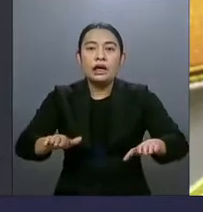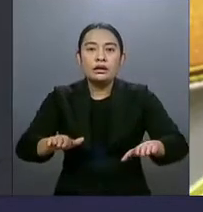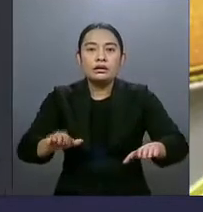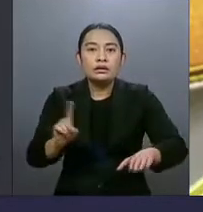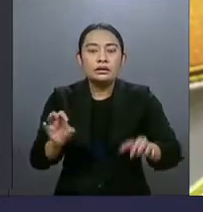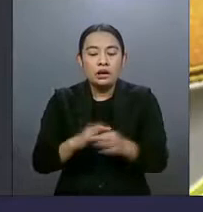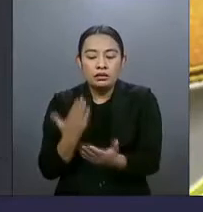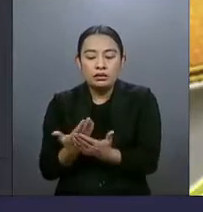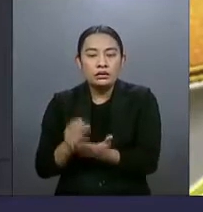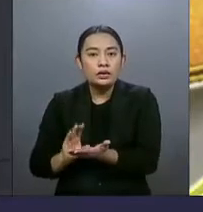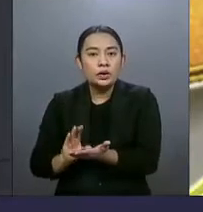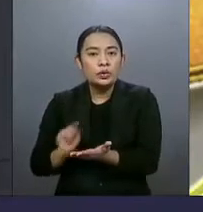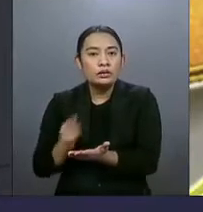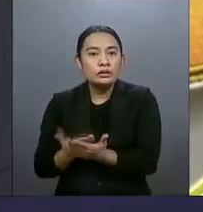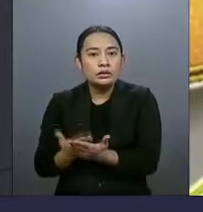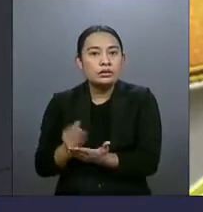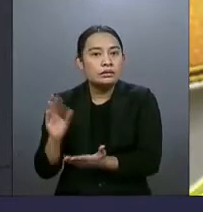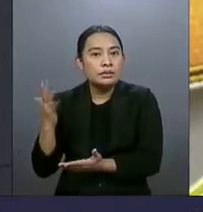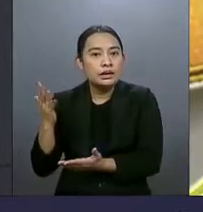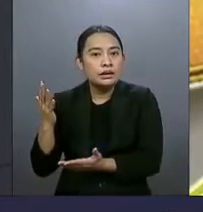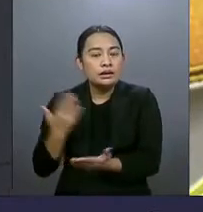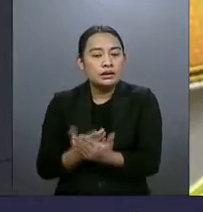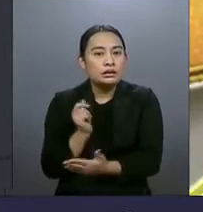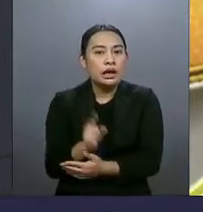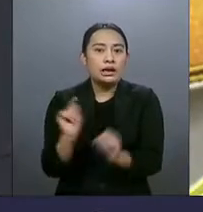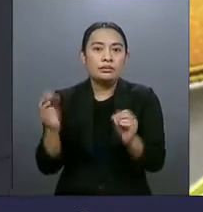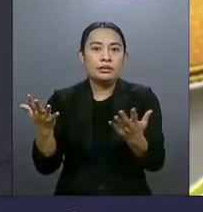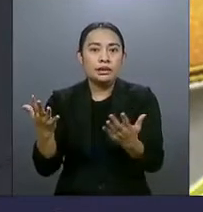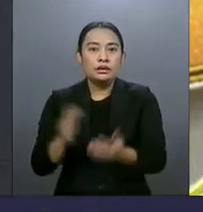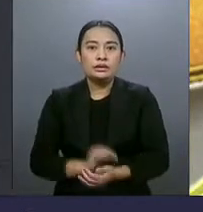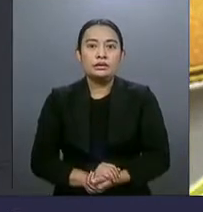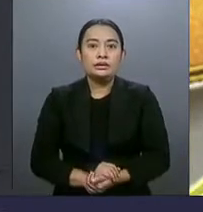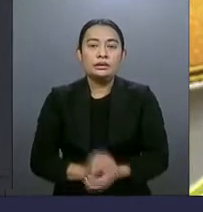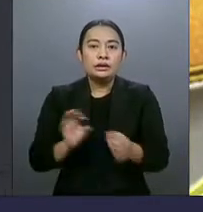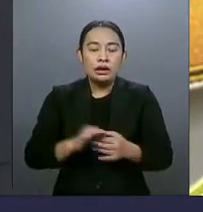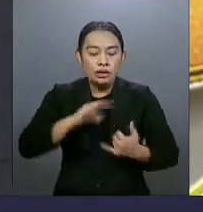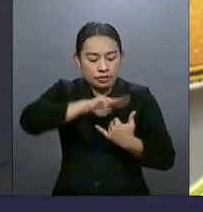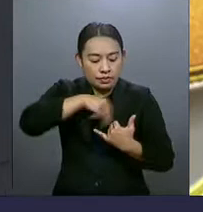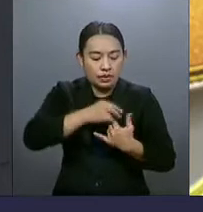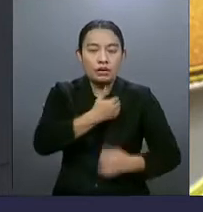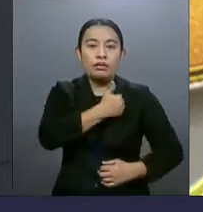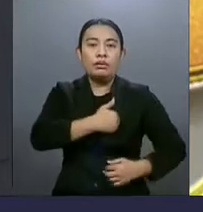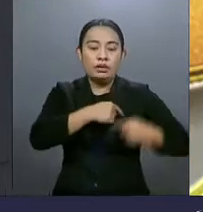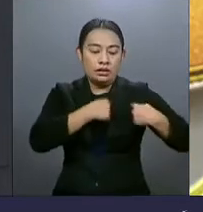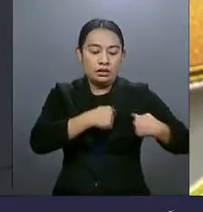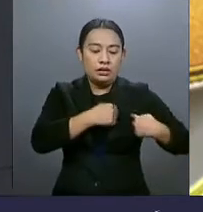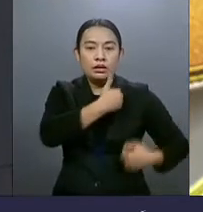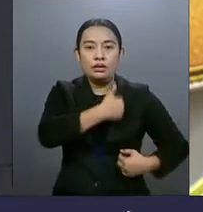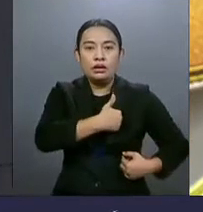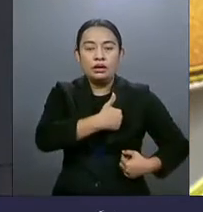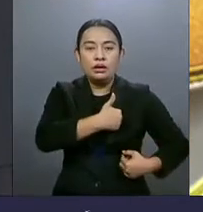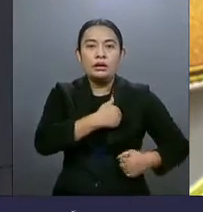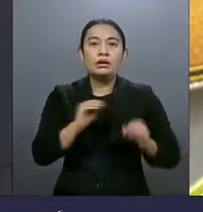นทรัพย์ในการที่จะค่าใช้จ่ายพอสำหรับการมารักษาโรคหัวใจหรือผ่าตัดอะไรต่างๆก็เลยมีแคมเป